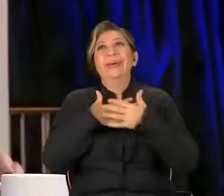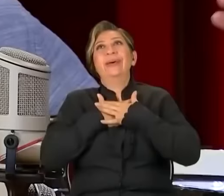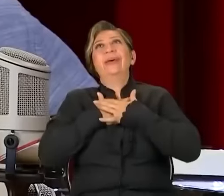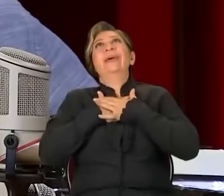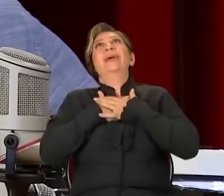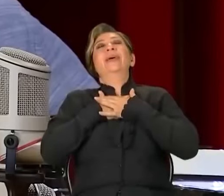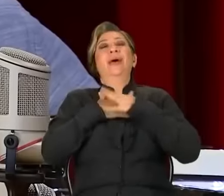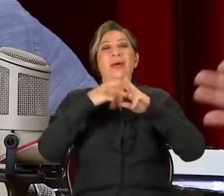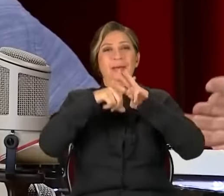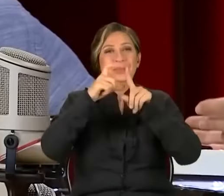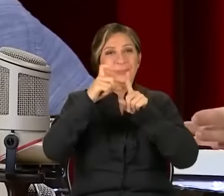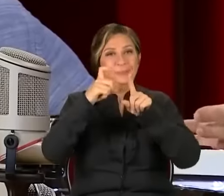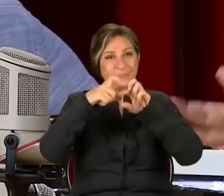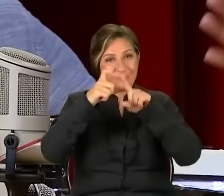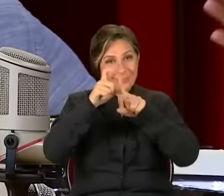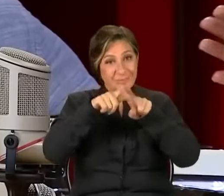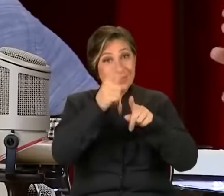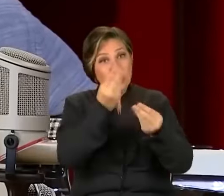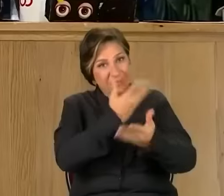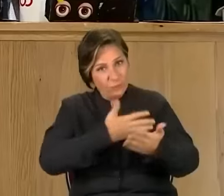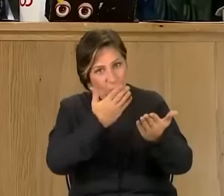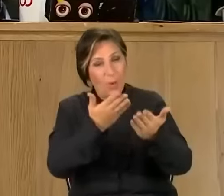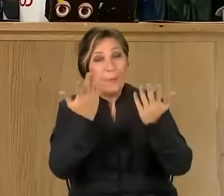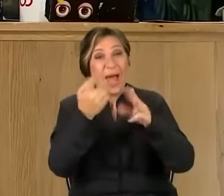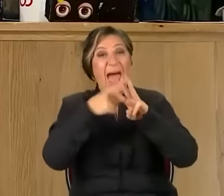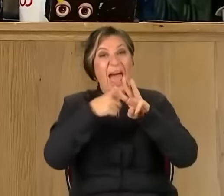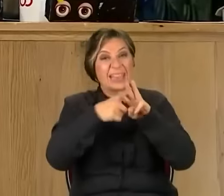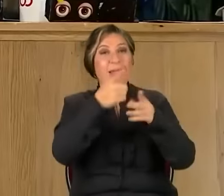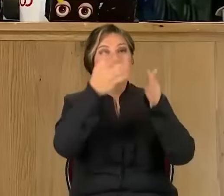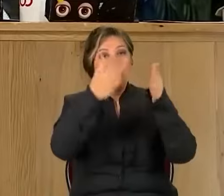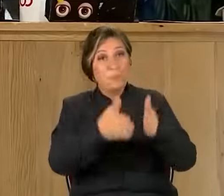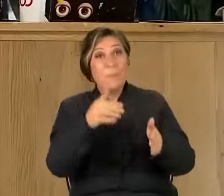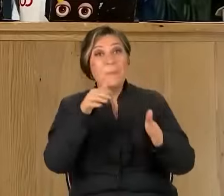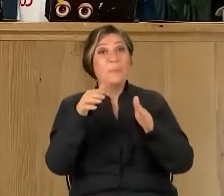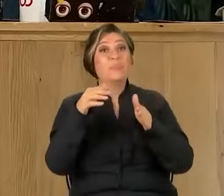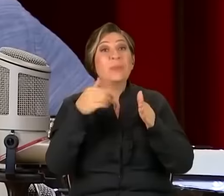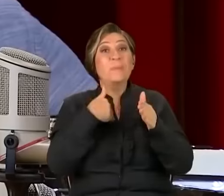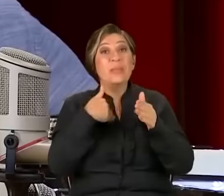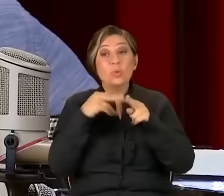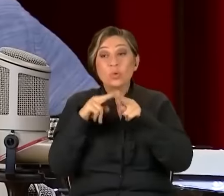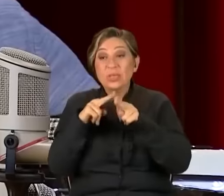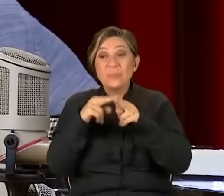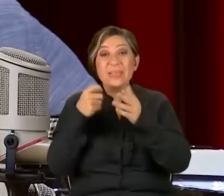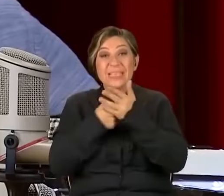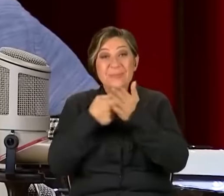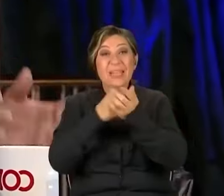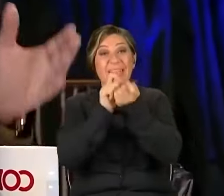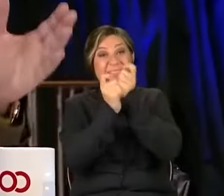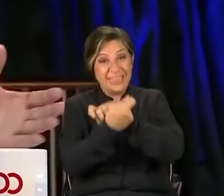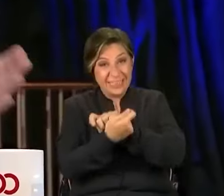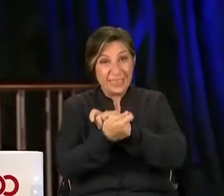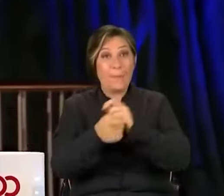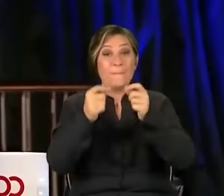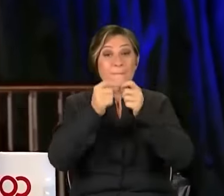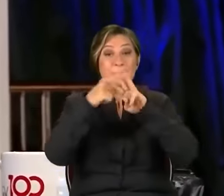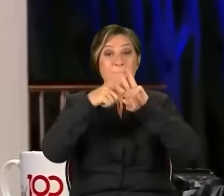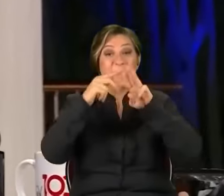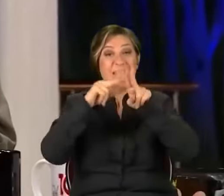yüzden artık Erdal Beşikçioğlu, seni de çok seviyorum. Dolayısıyla bu Erdal Beşikçioğlu'nu benim kuzenimin ismiyle değiştirdim.